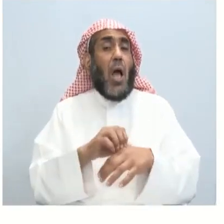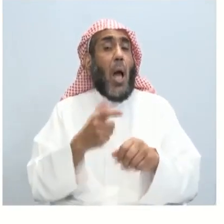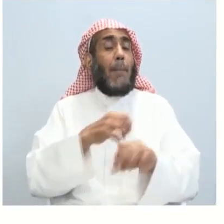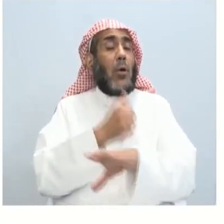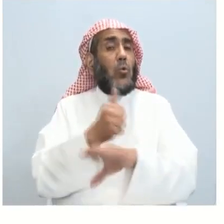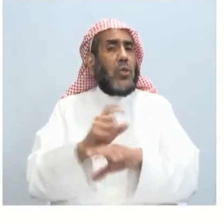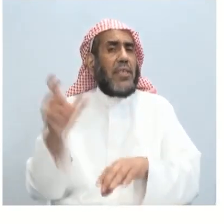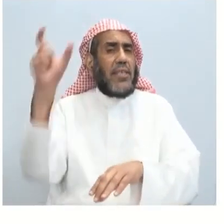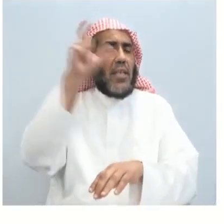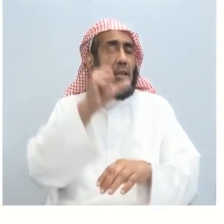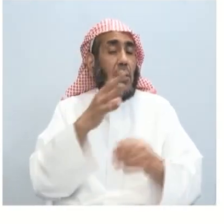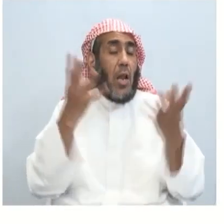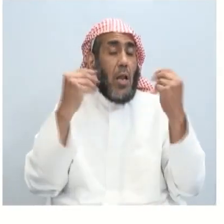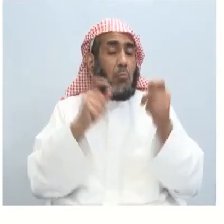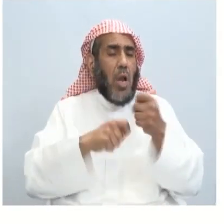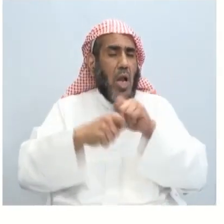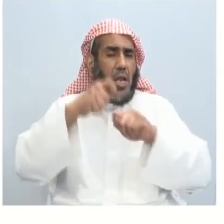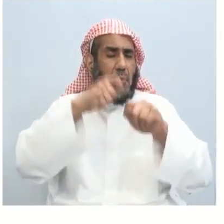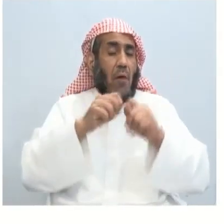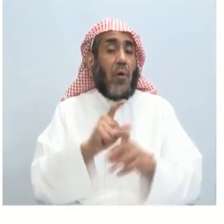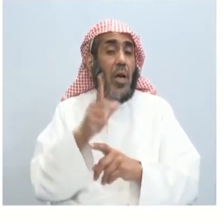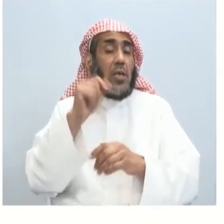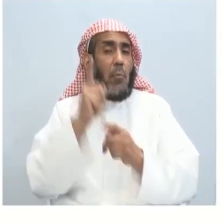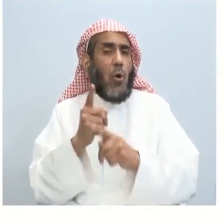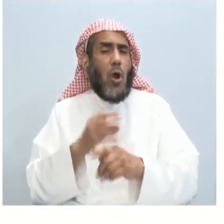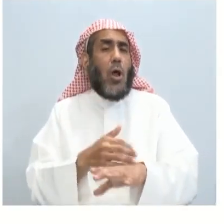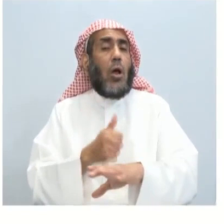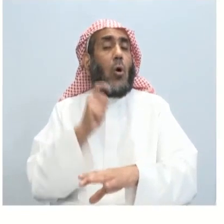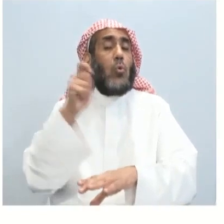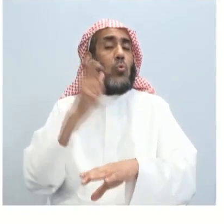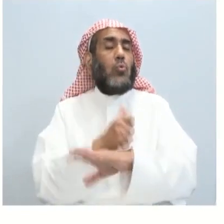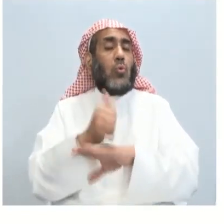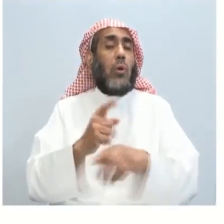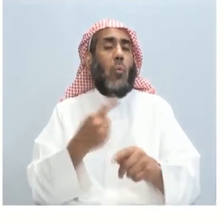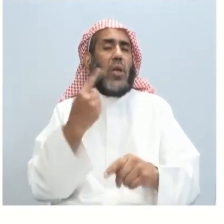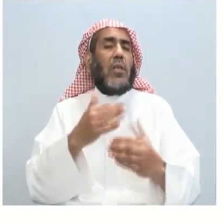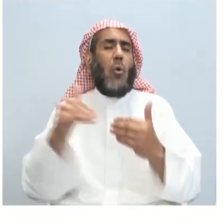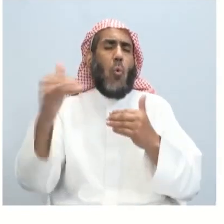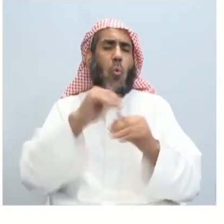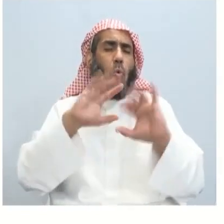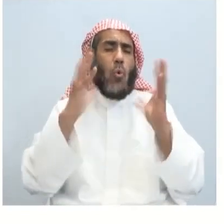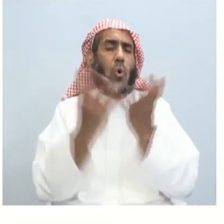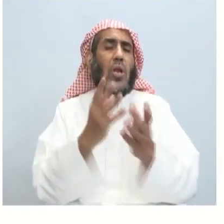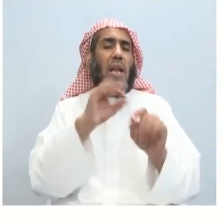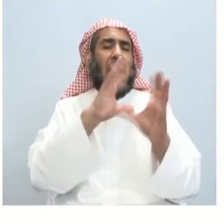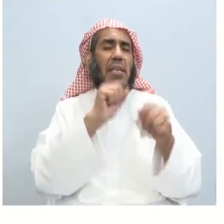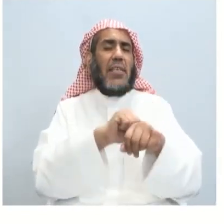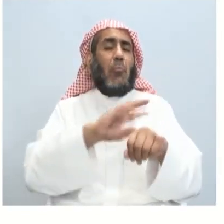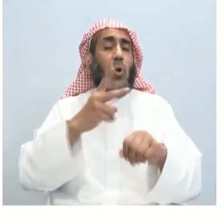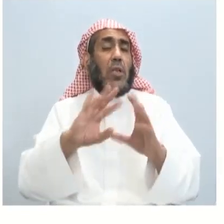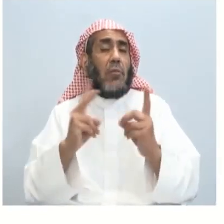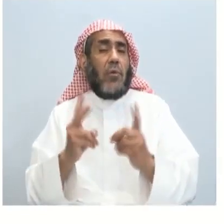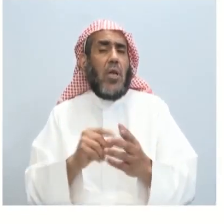عن الاسس النظريه لعلم الكيمياء فقد راى جابر ان هناك اصولا واحده ترجع اليها كل الاجسام والاختلاف